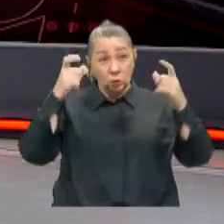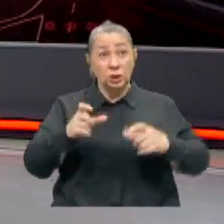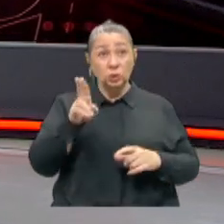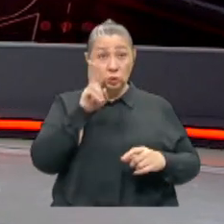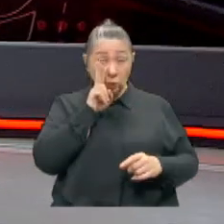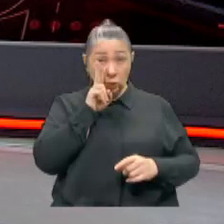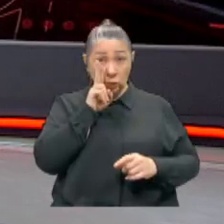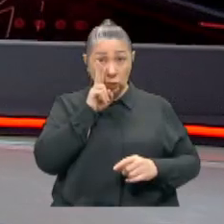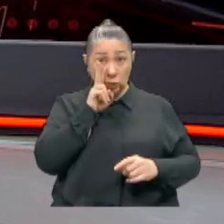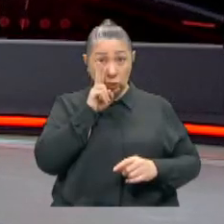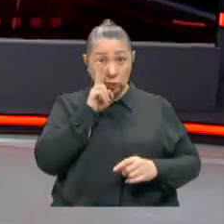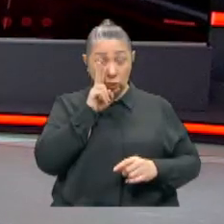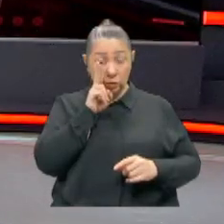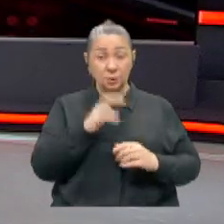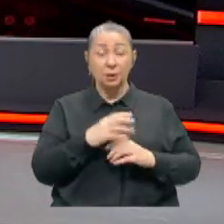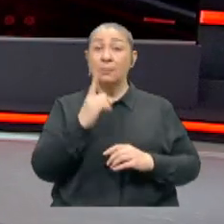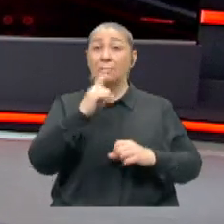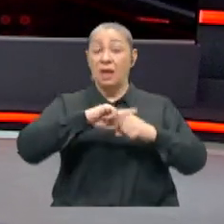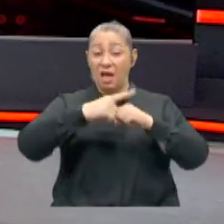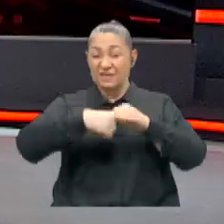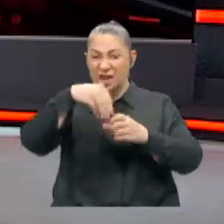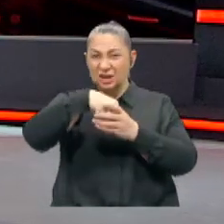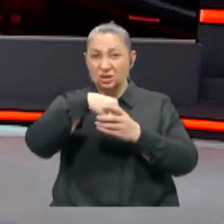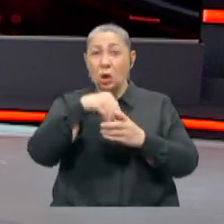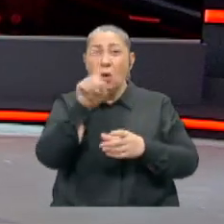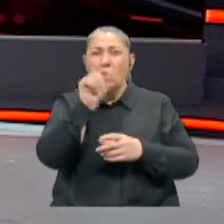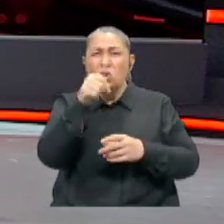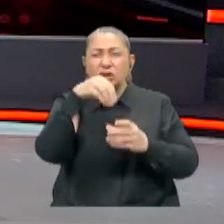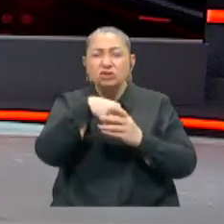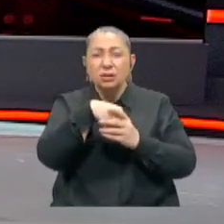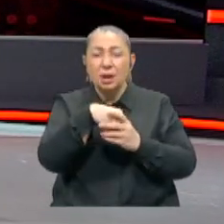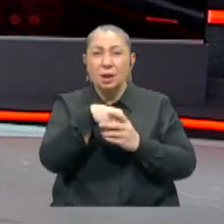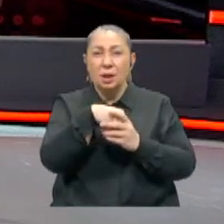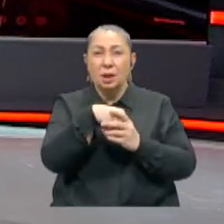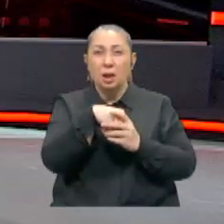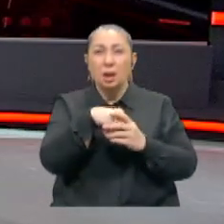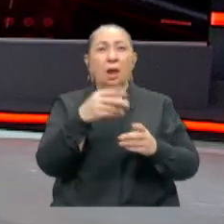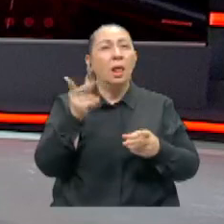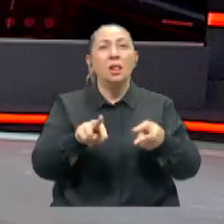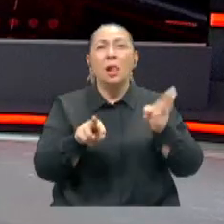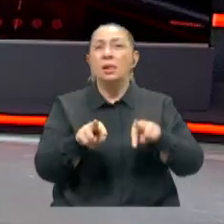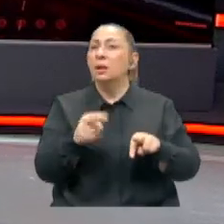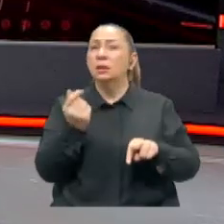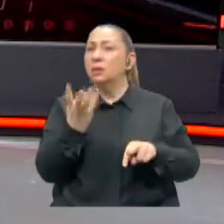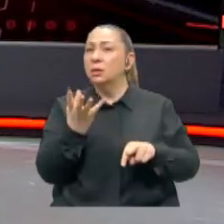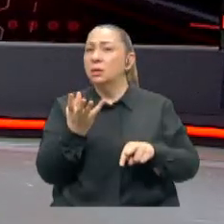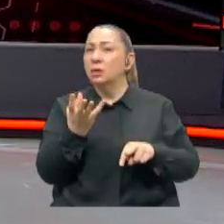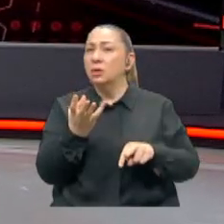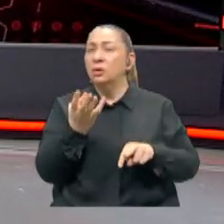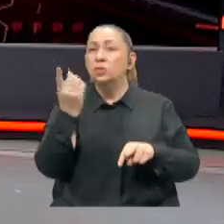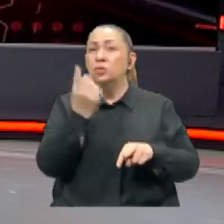song Bu bir hafta içinde on gün içinde can kaybı